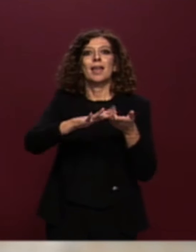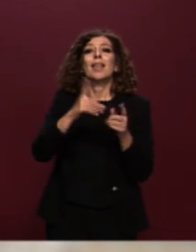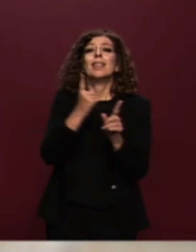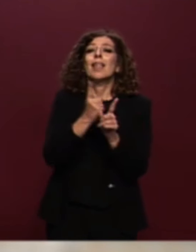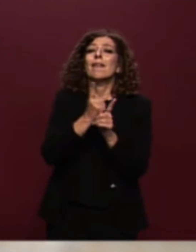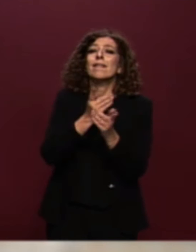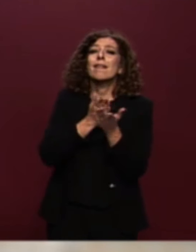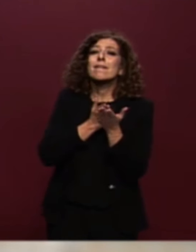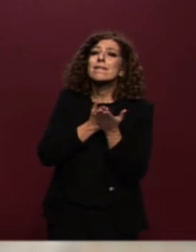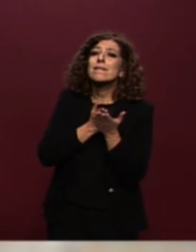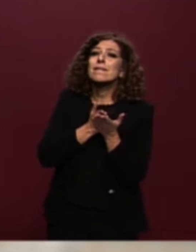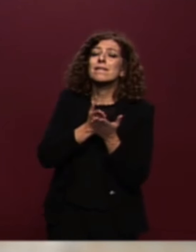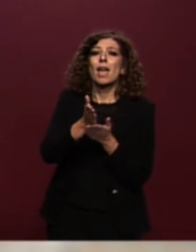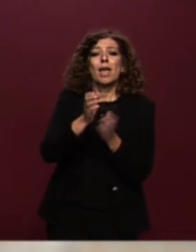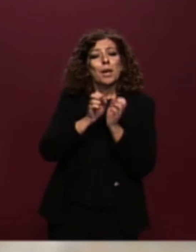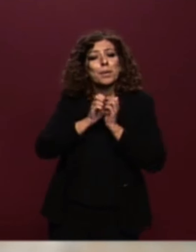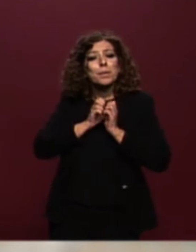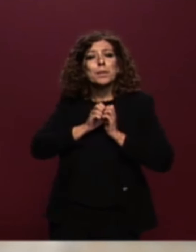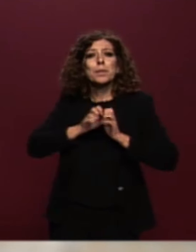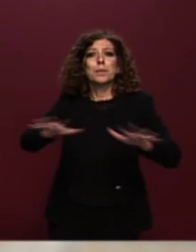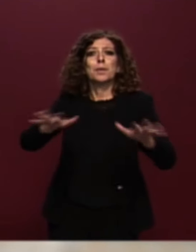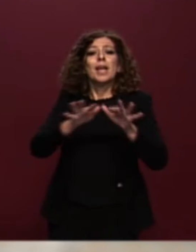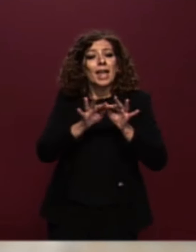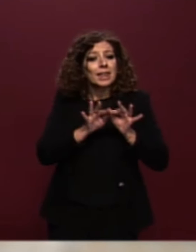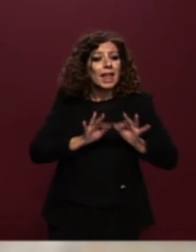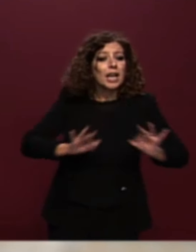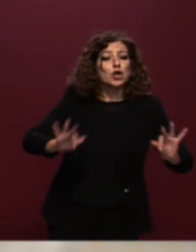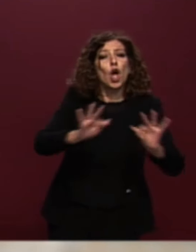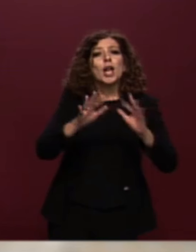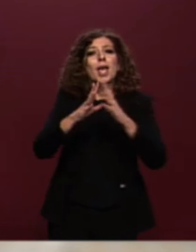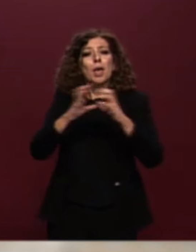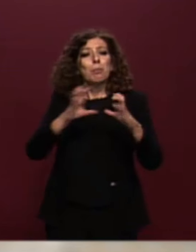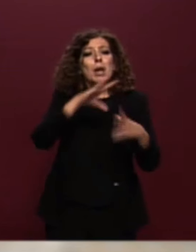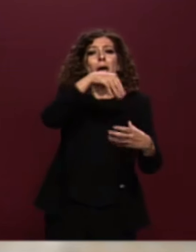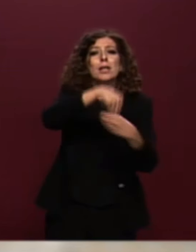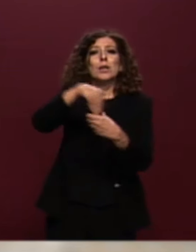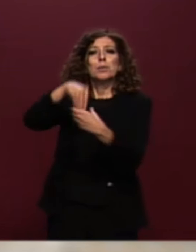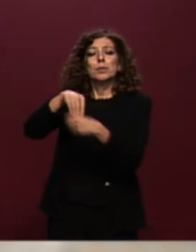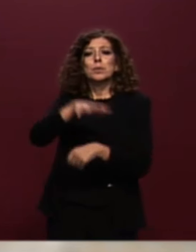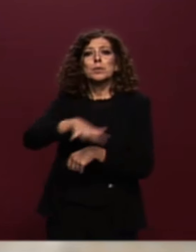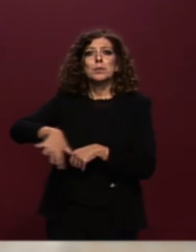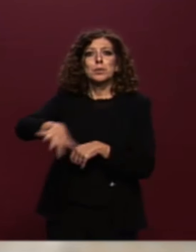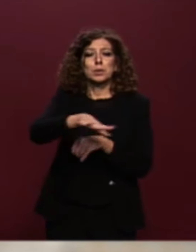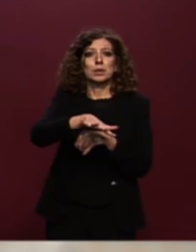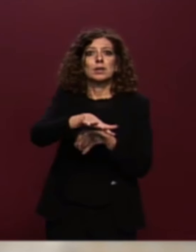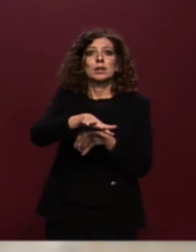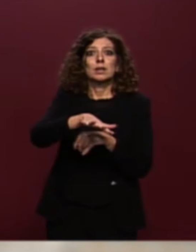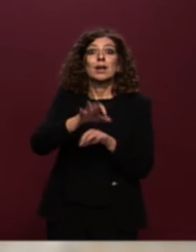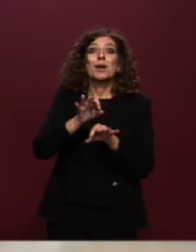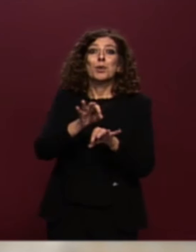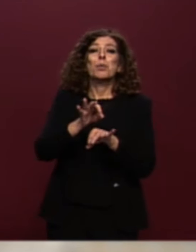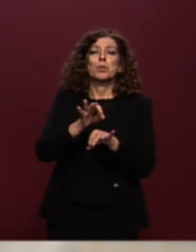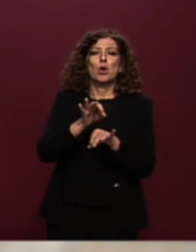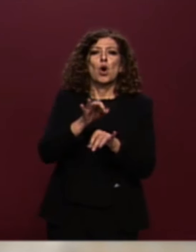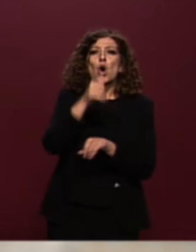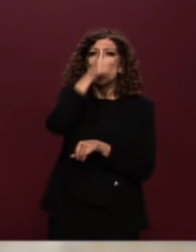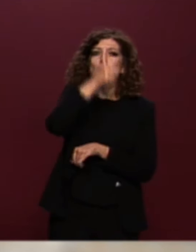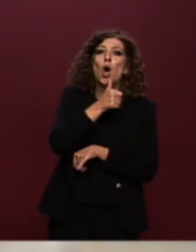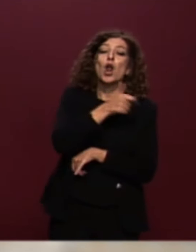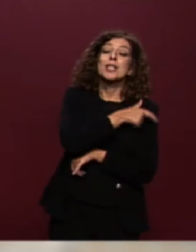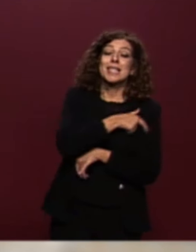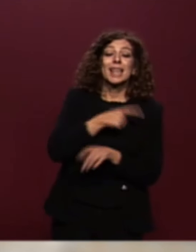sul territorio e nelle imprese. Il ruolo e l'azione dei sindacati devono essere rafforzati